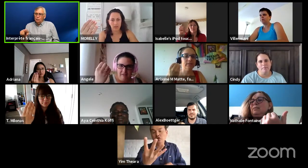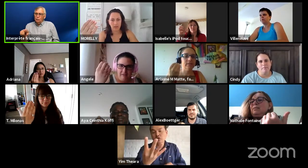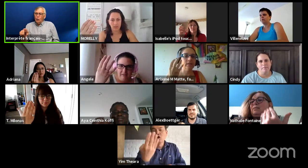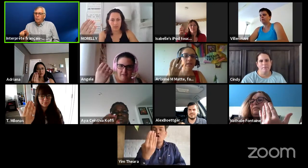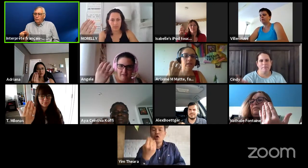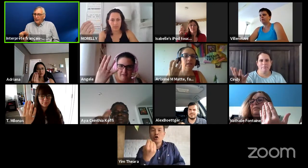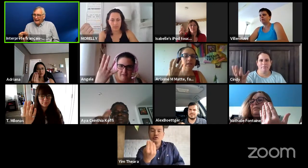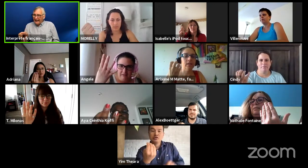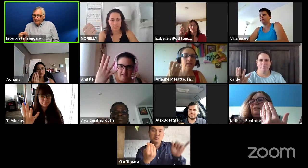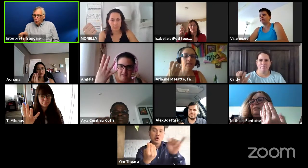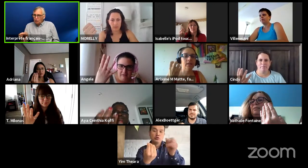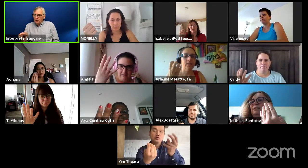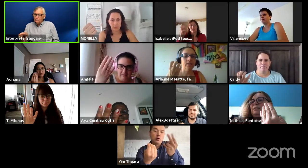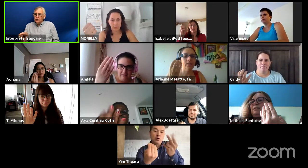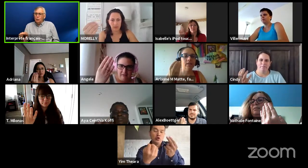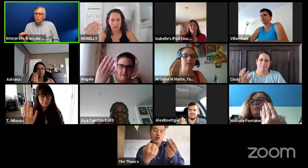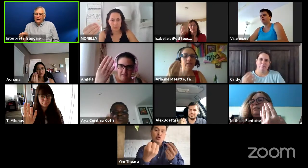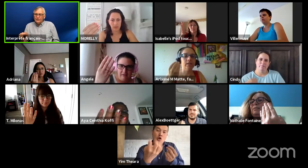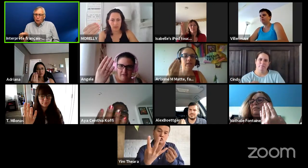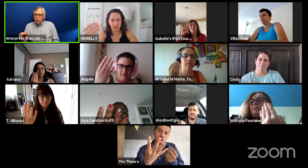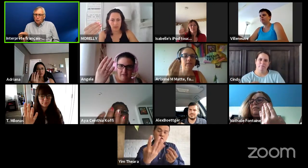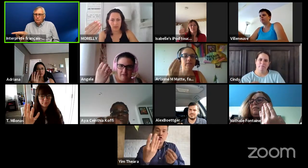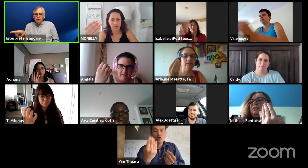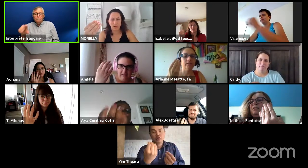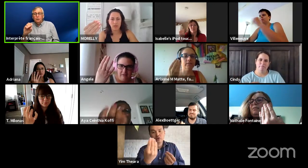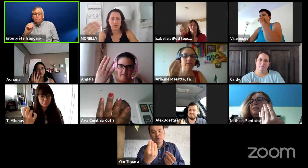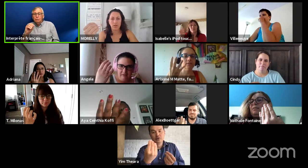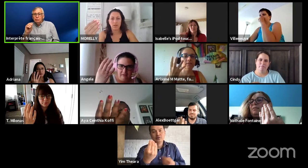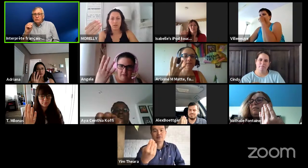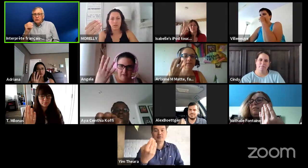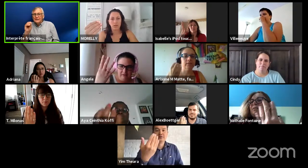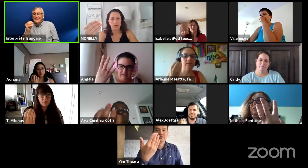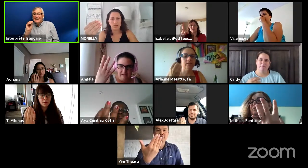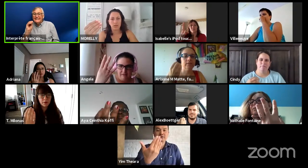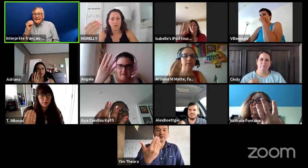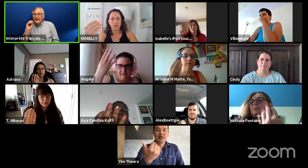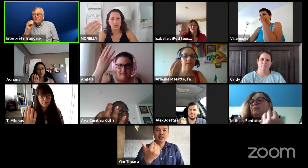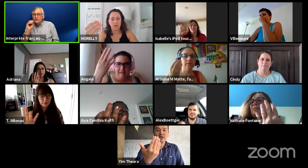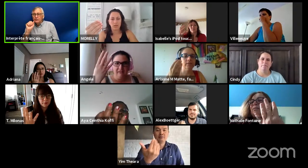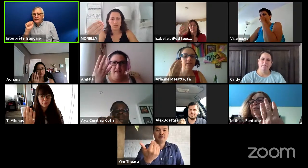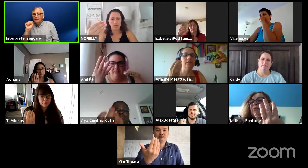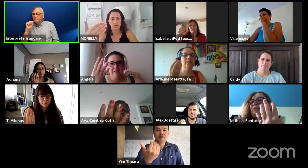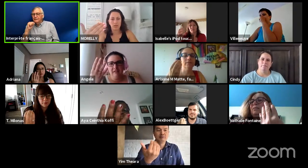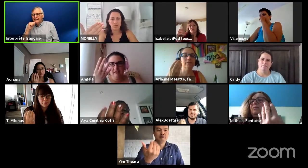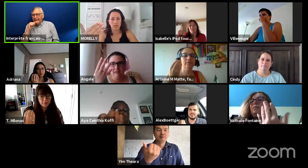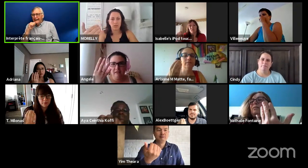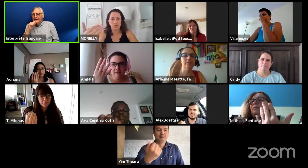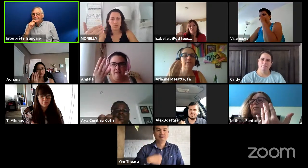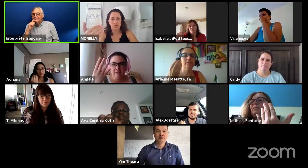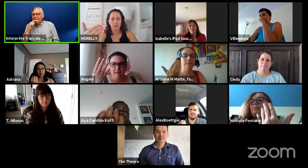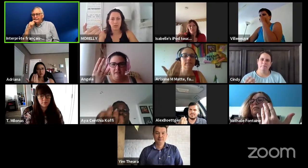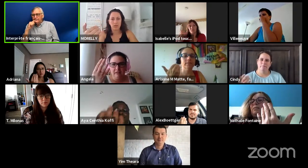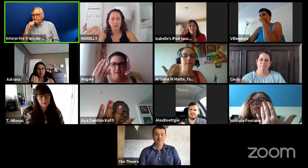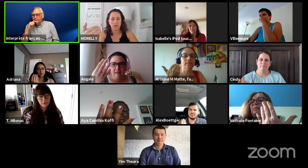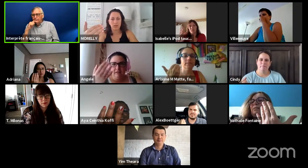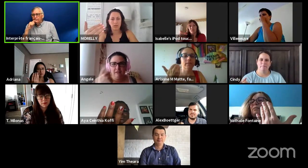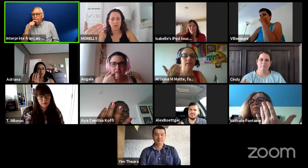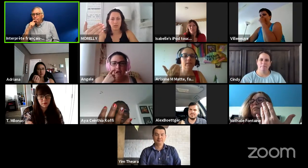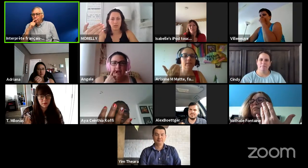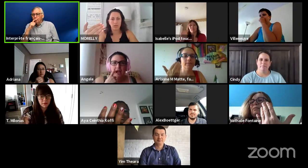14. On peut voir 14 comme ça ou 14 comme ça. Il y a des accents de différents.